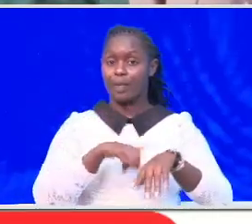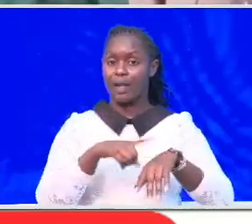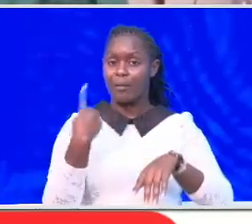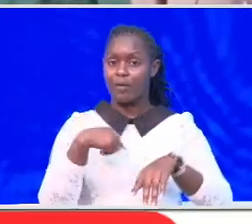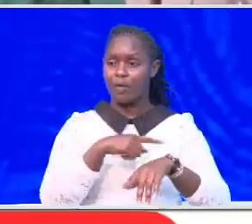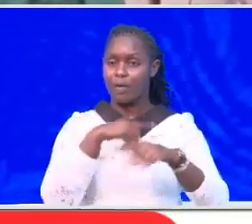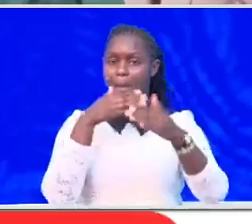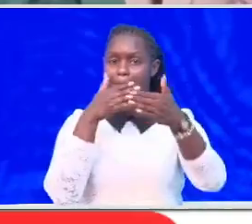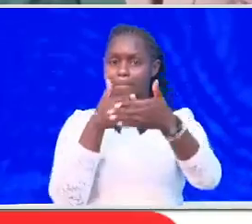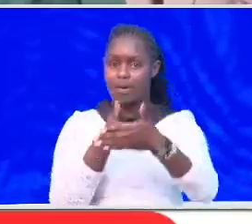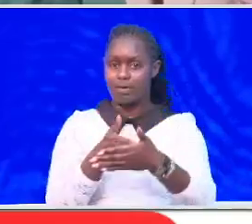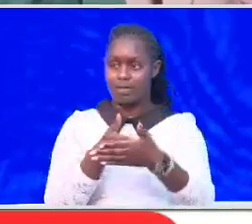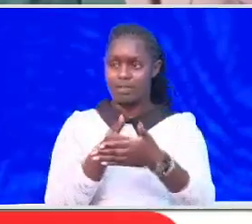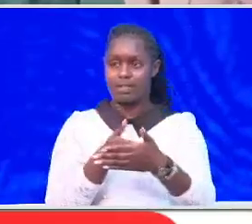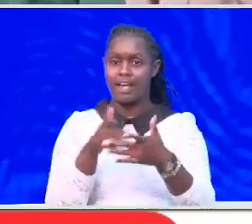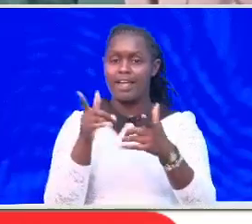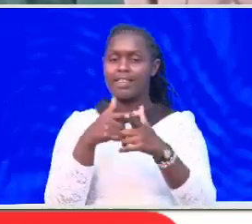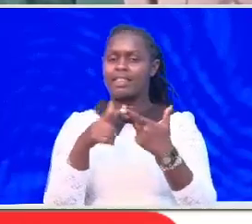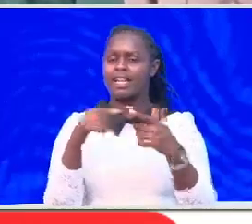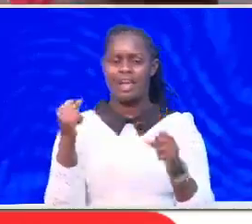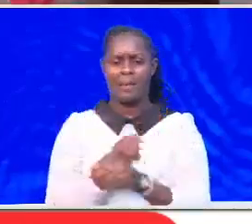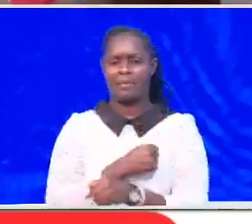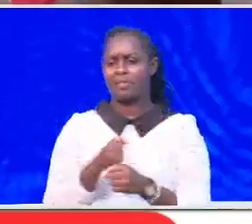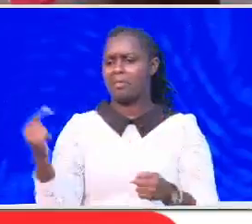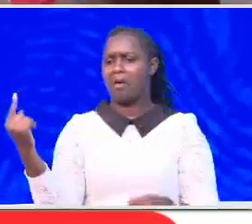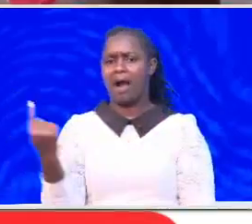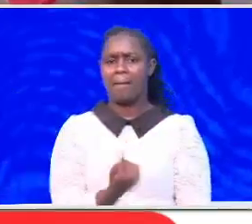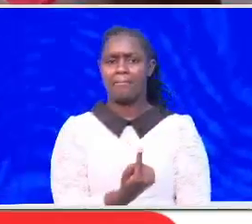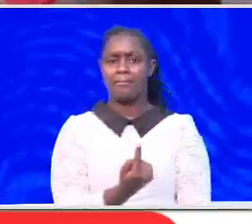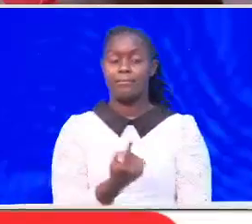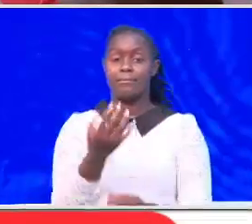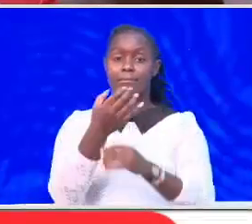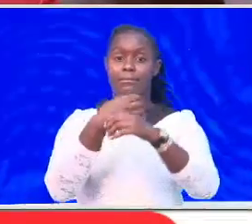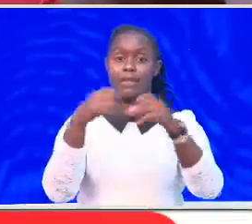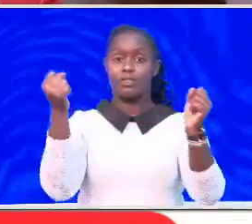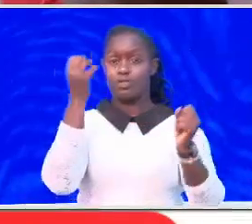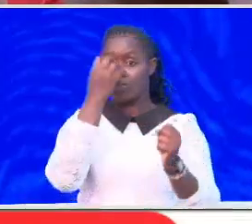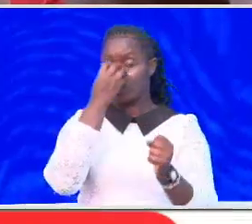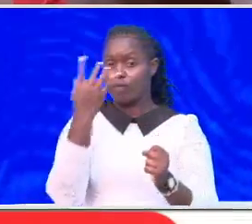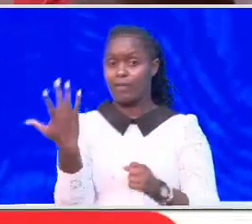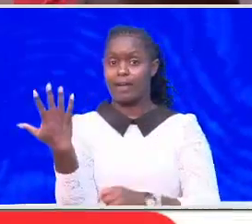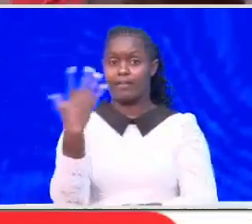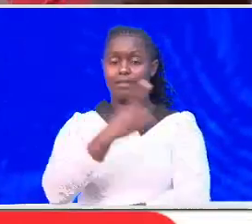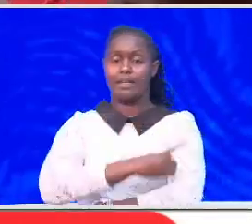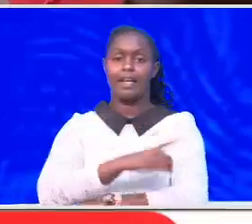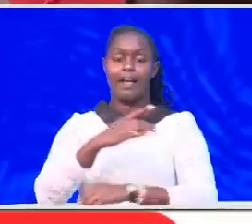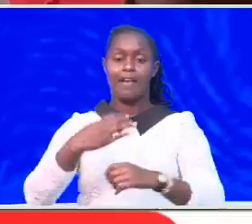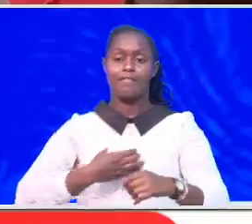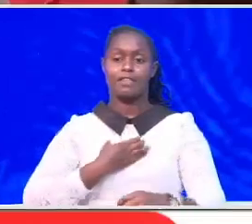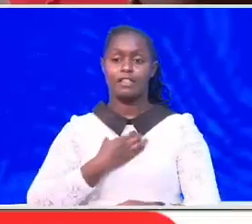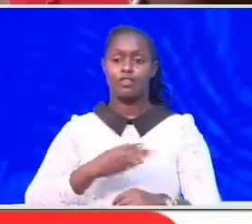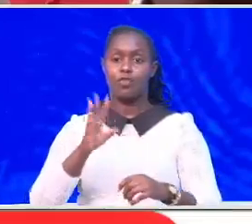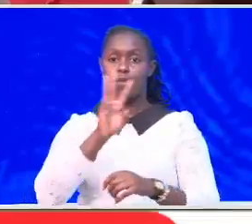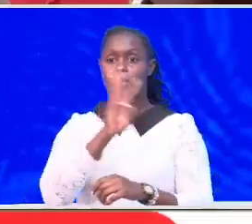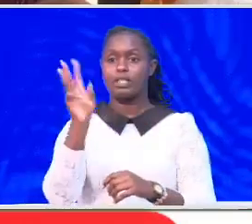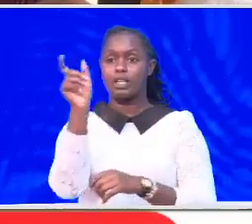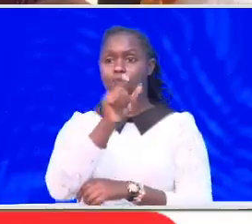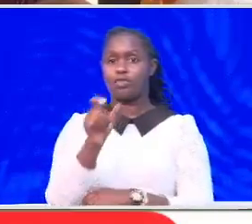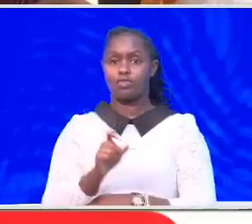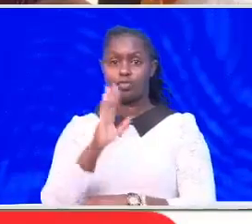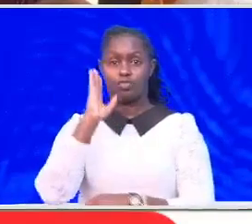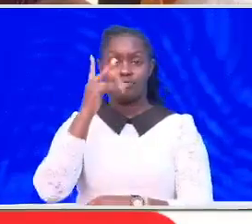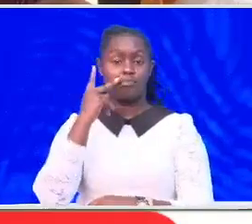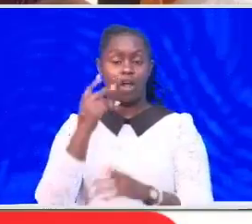simba kwa mlango hangekuja huku. President William Ruto's five-day visit to Western Region will see him launch